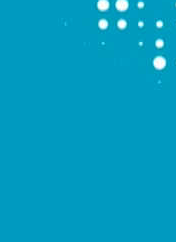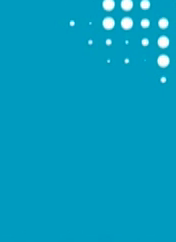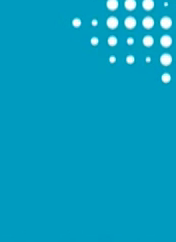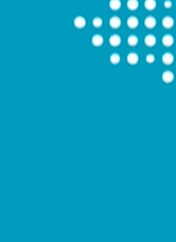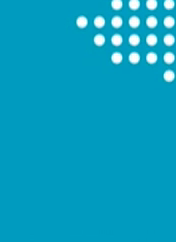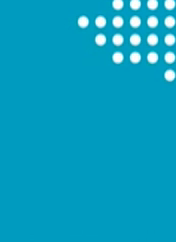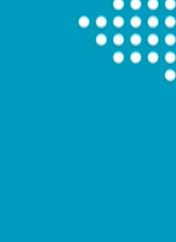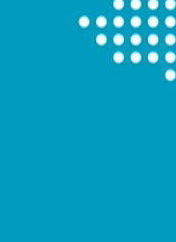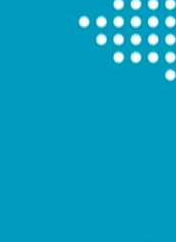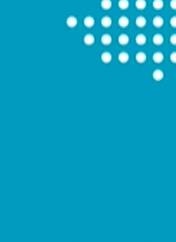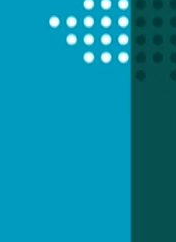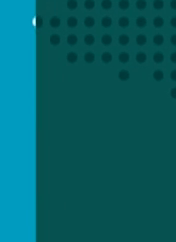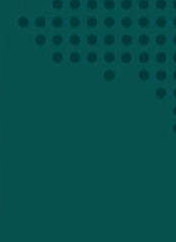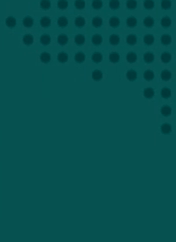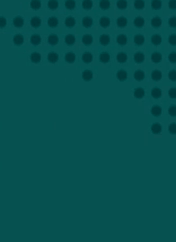Музика